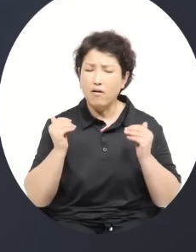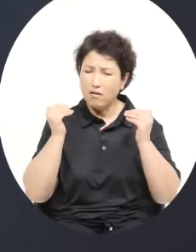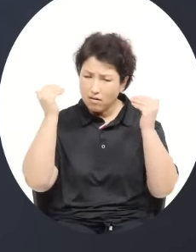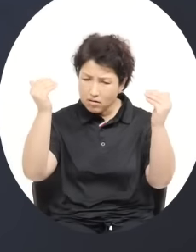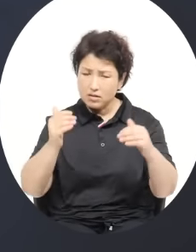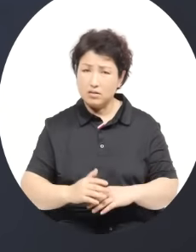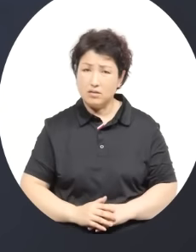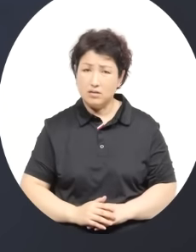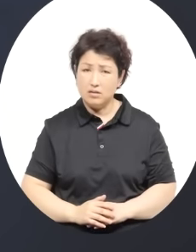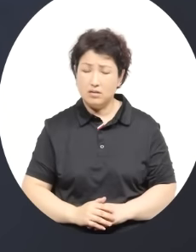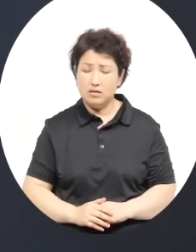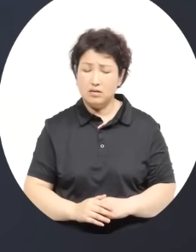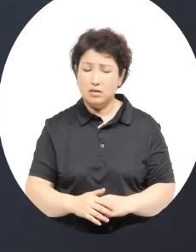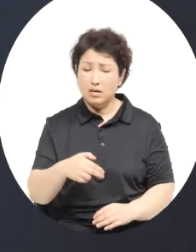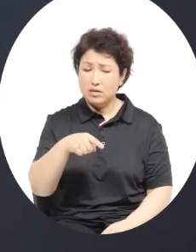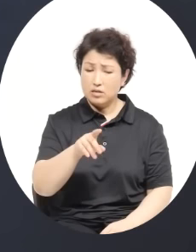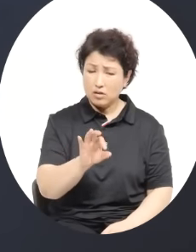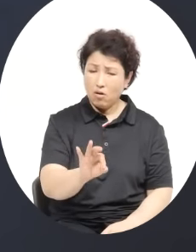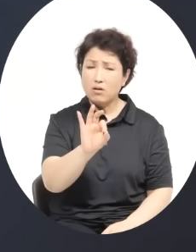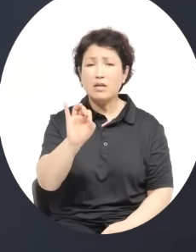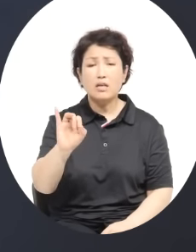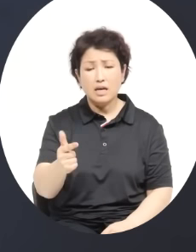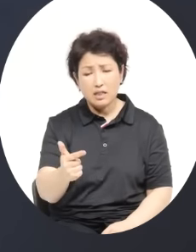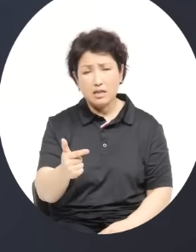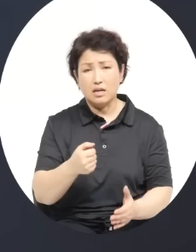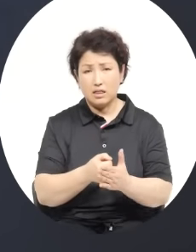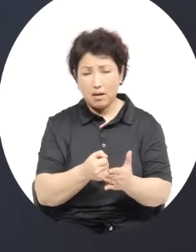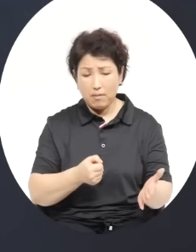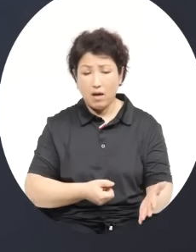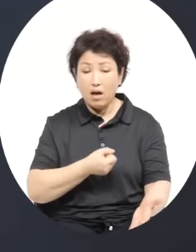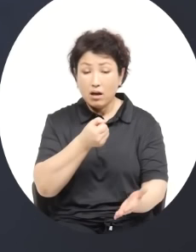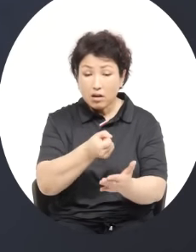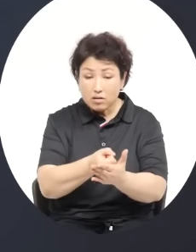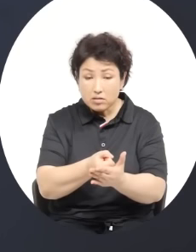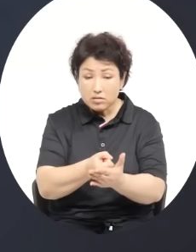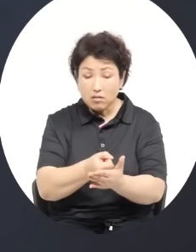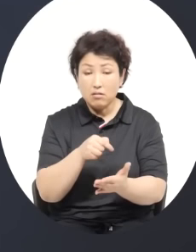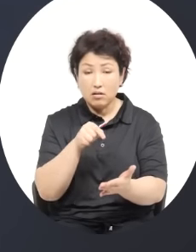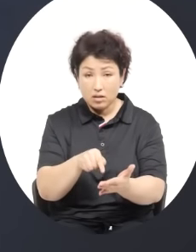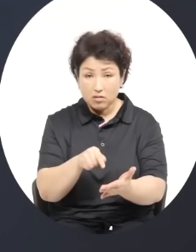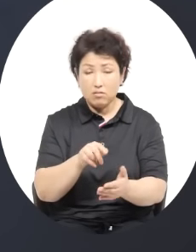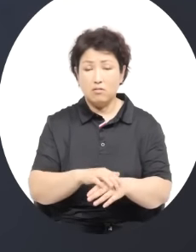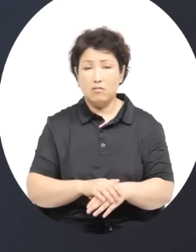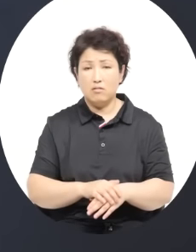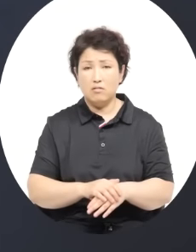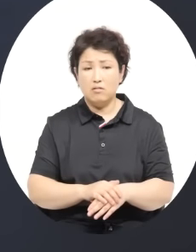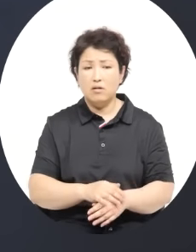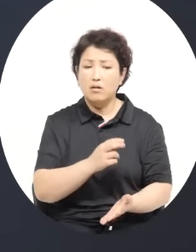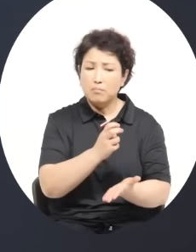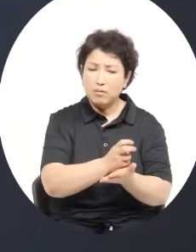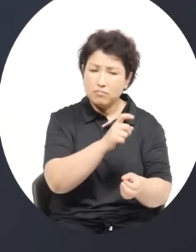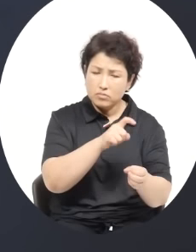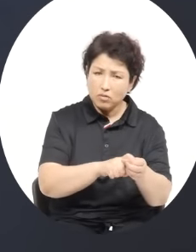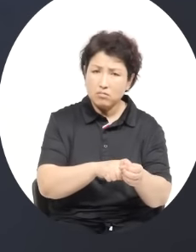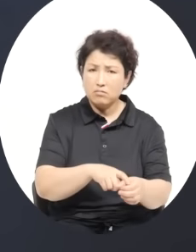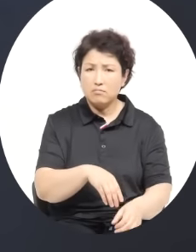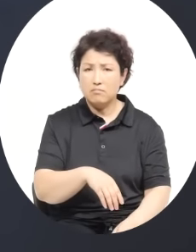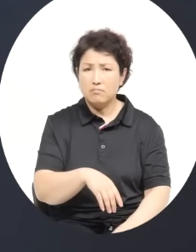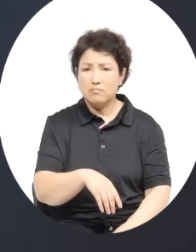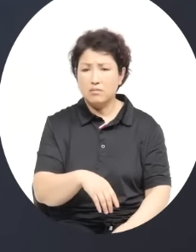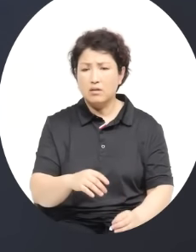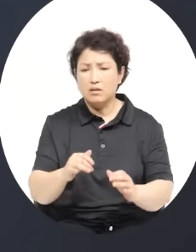20살이 넘으면 성인이다. 성인이면 어떤 결정을 해도 그것이 법률적으로